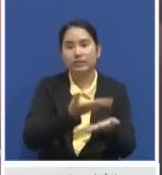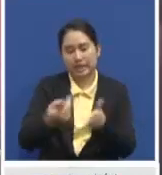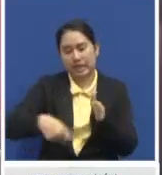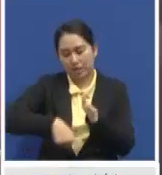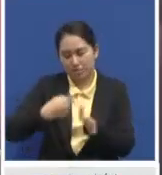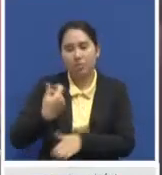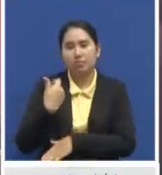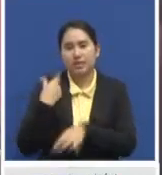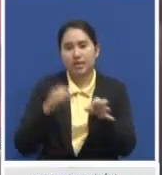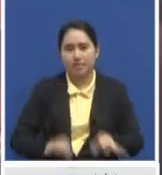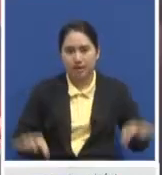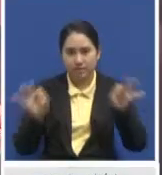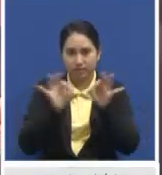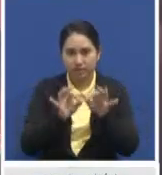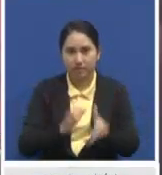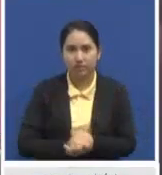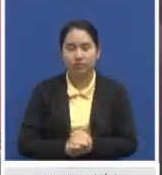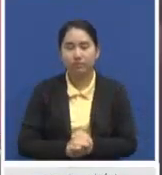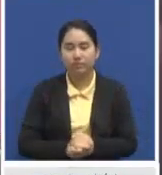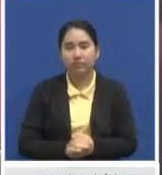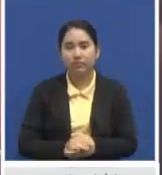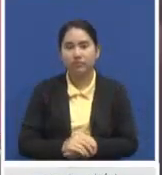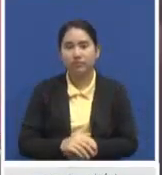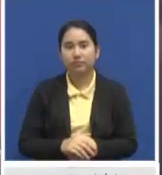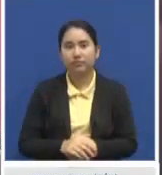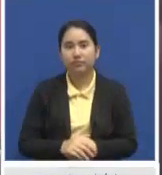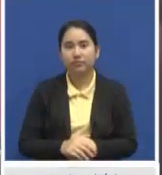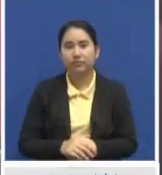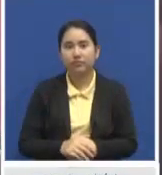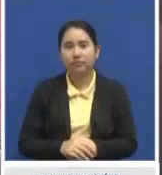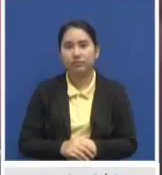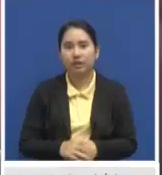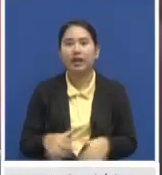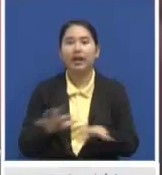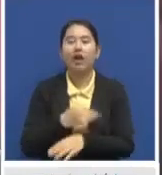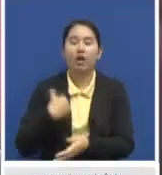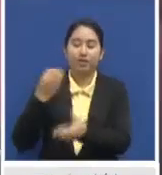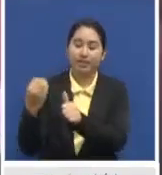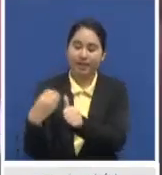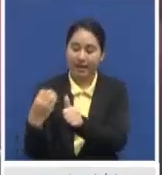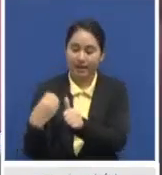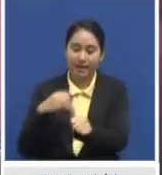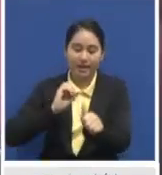ลทั้งนั้นบางทีก็จะหนักจะเบาอย่างท่านว่าท่านให้ข้อคิดมาก็ดีก็จะได้ไ